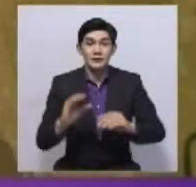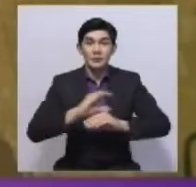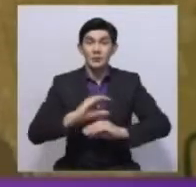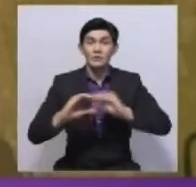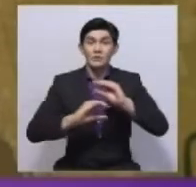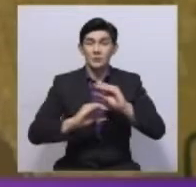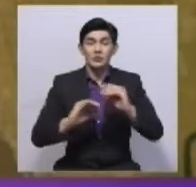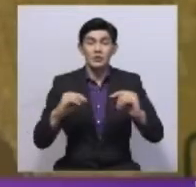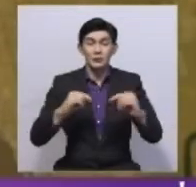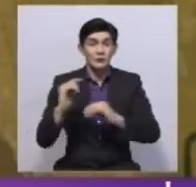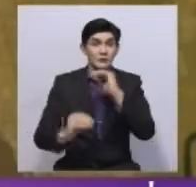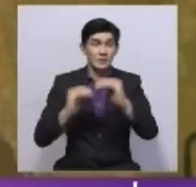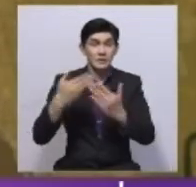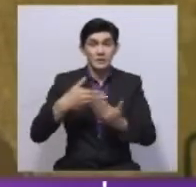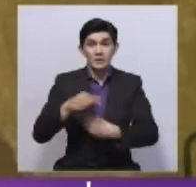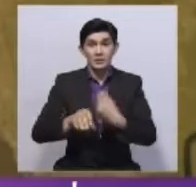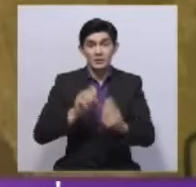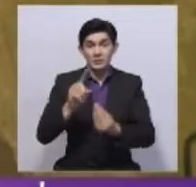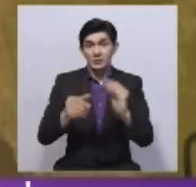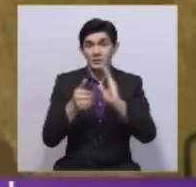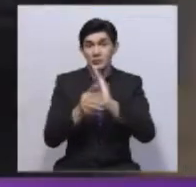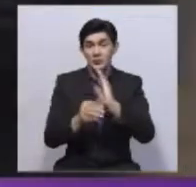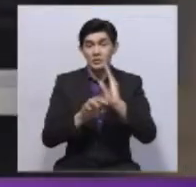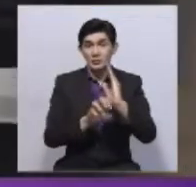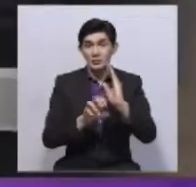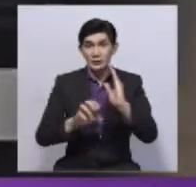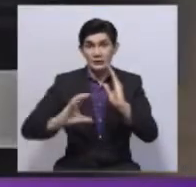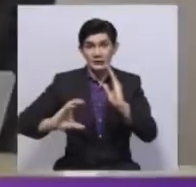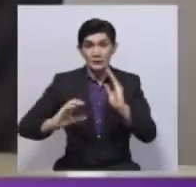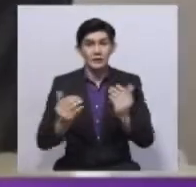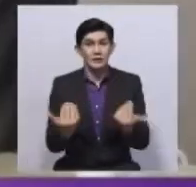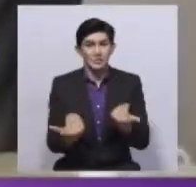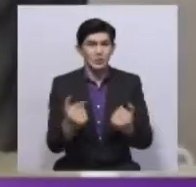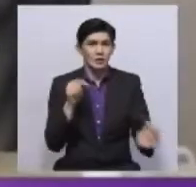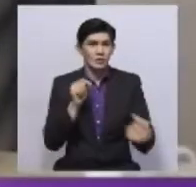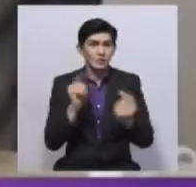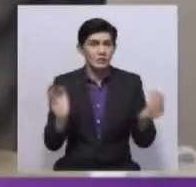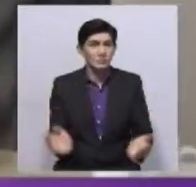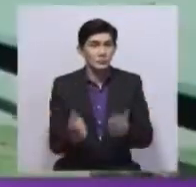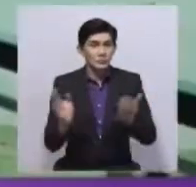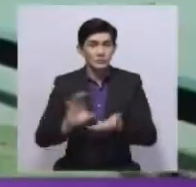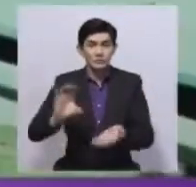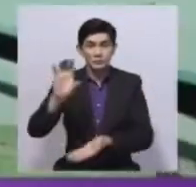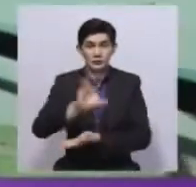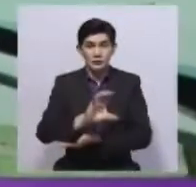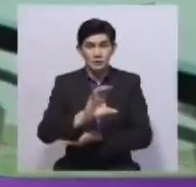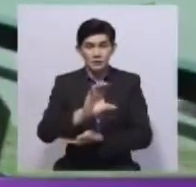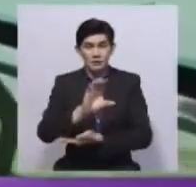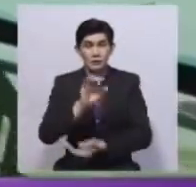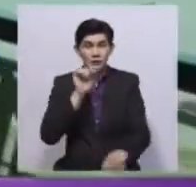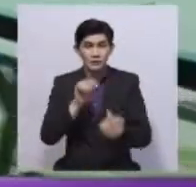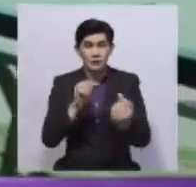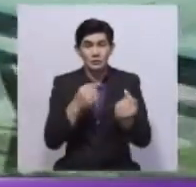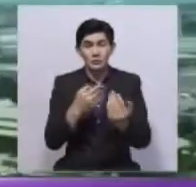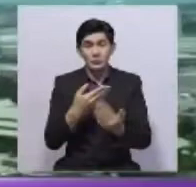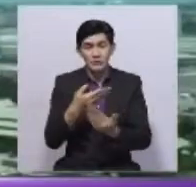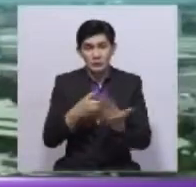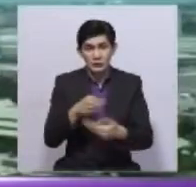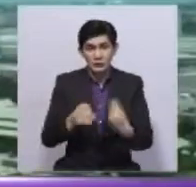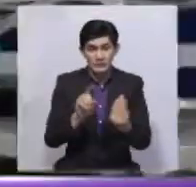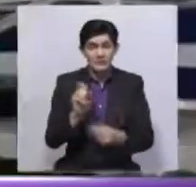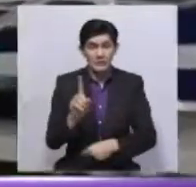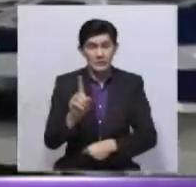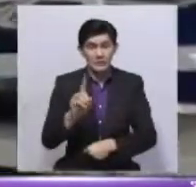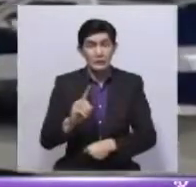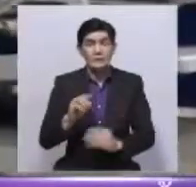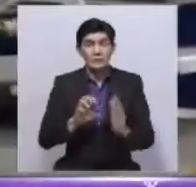การพัฒนาระเบียงเศรษฐกิจพิเศษภาคตะวันออกหรือ EEC เป็นการส่งเสริมการลงทุนในพื้นที่เขตเศรษฐกิจที่มีศักย